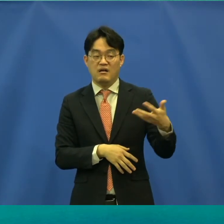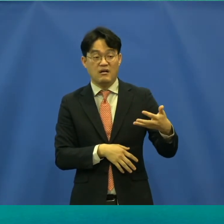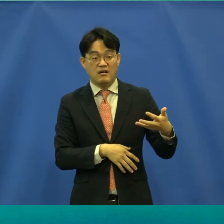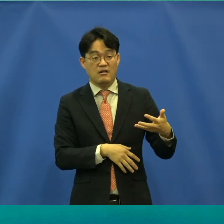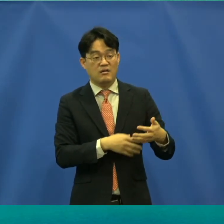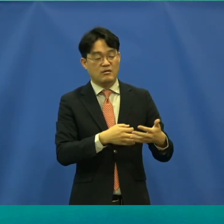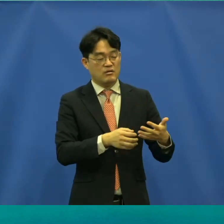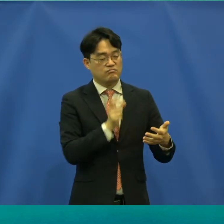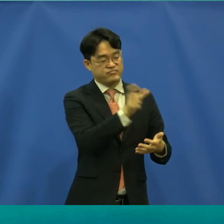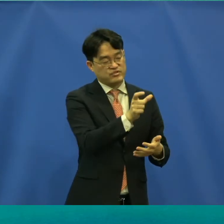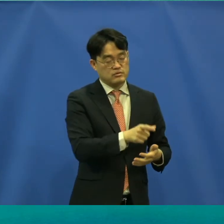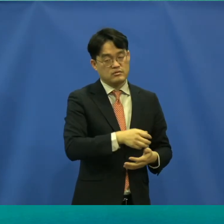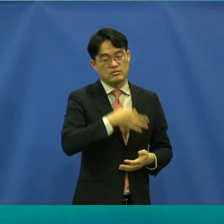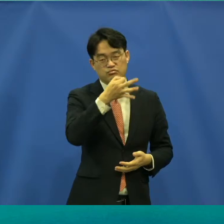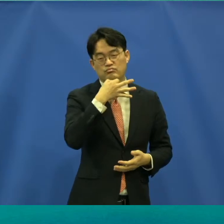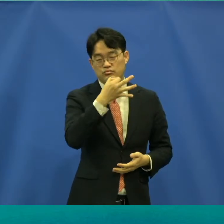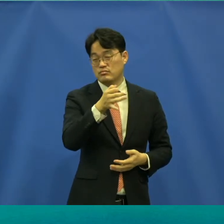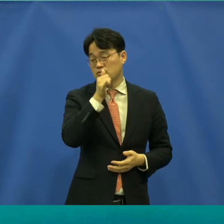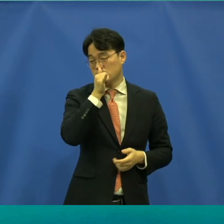알아야 됩니다.